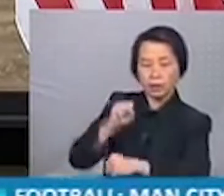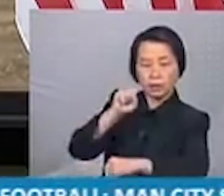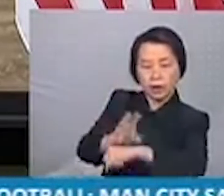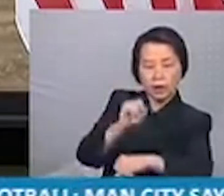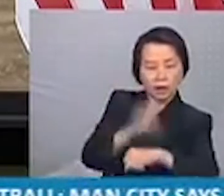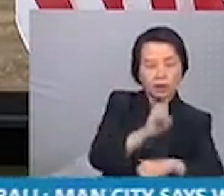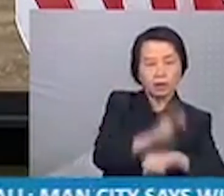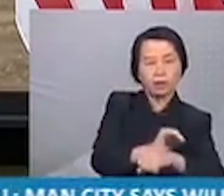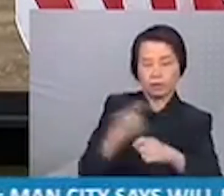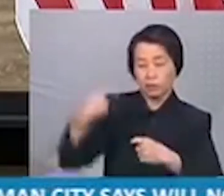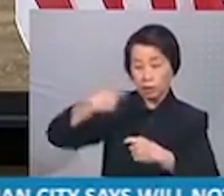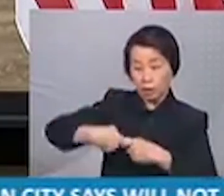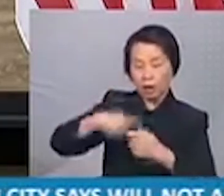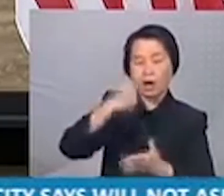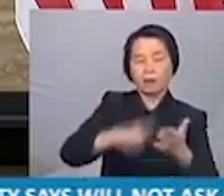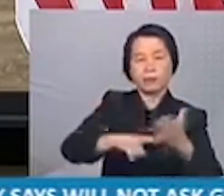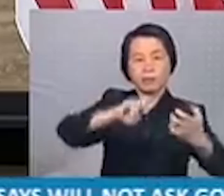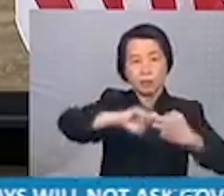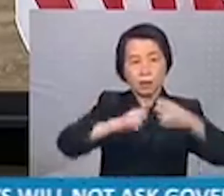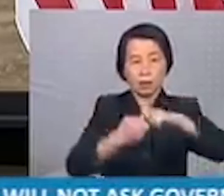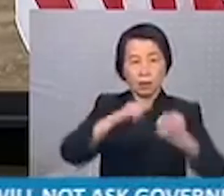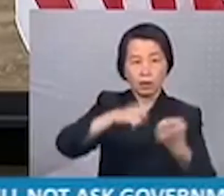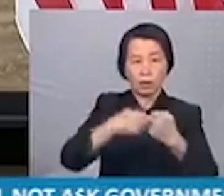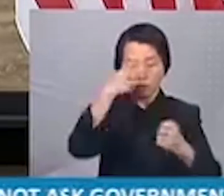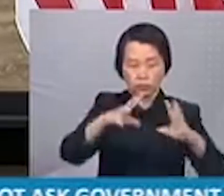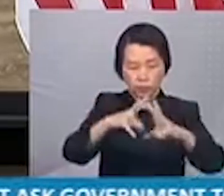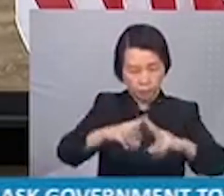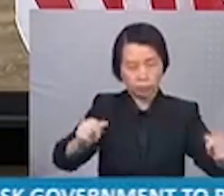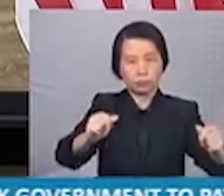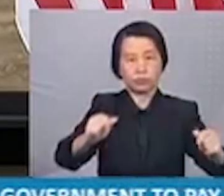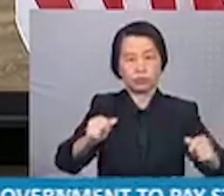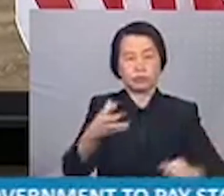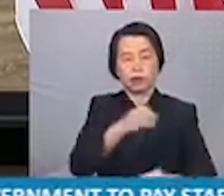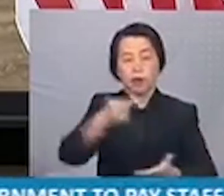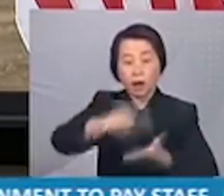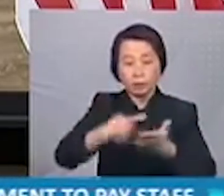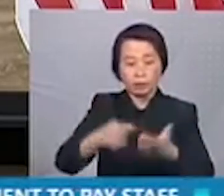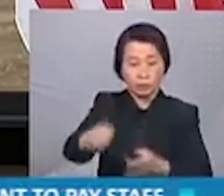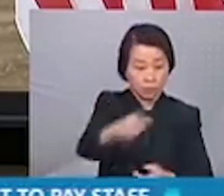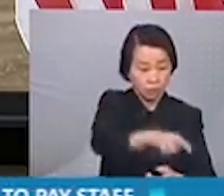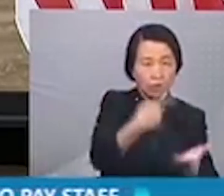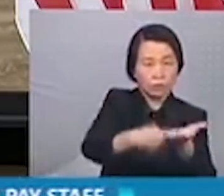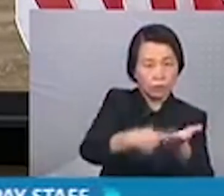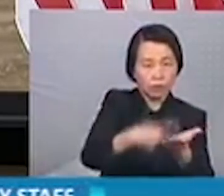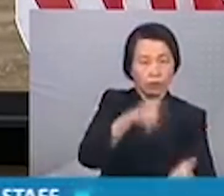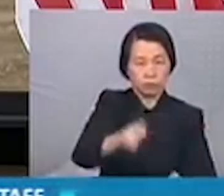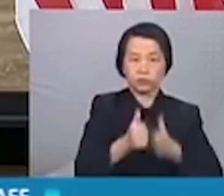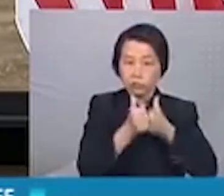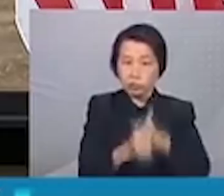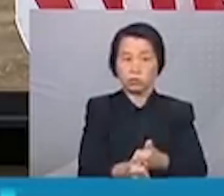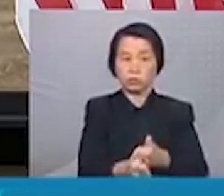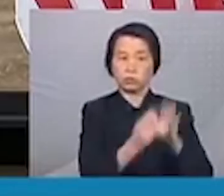berkaitan sebarang permasalahan untuk penyelesaian dan Semarang perundingan hendaklah tetap lo